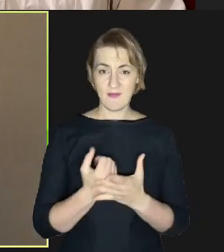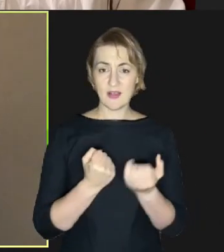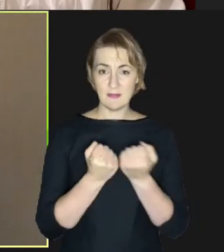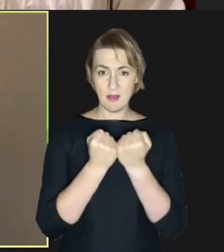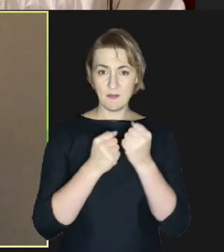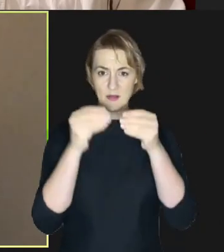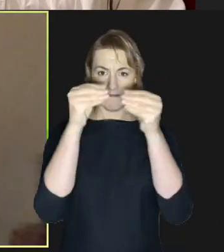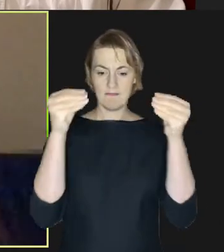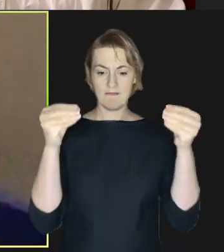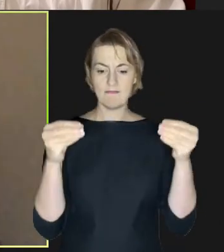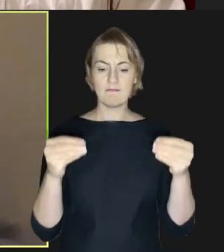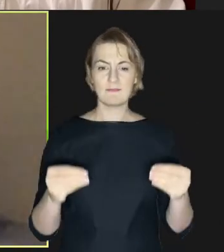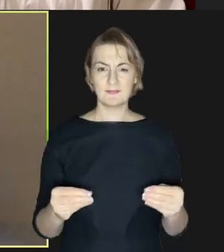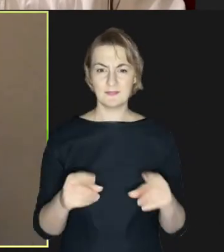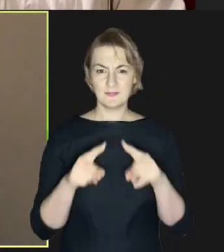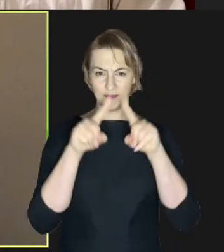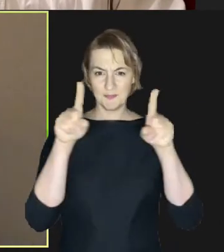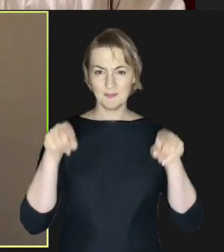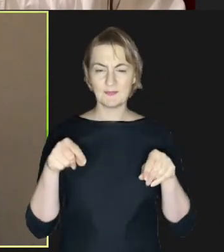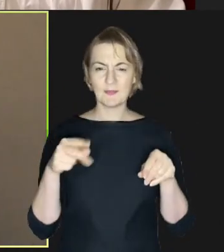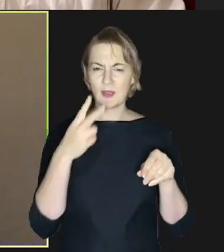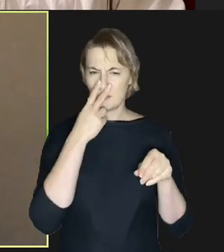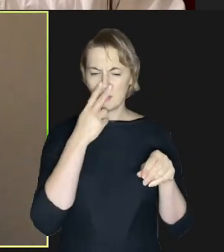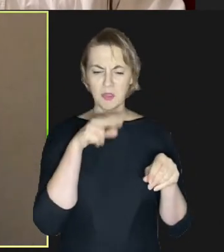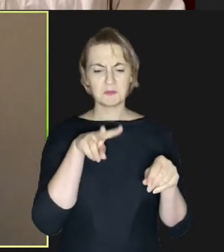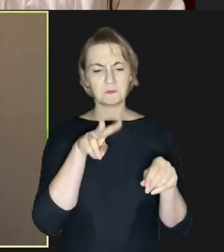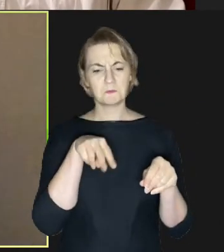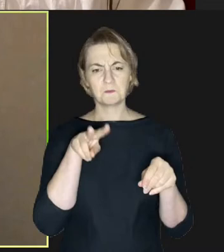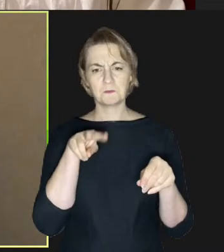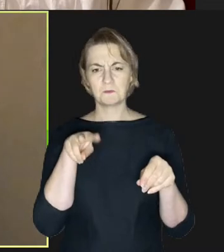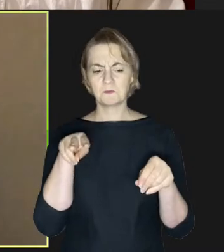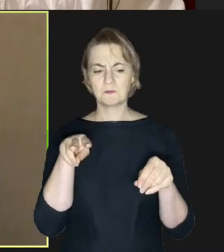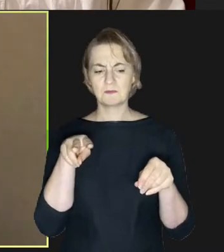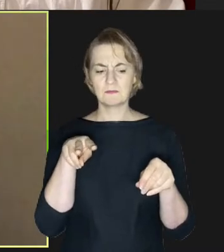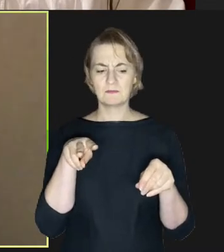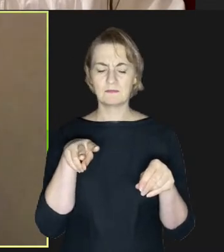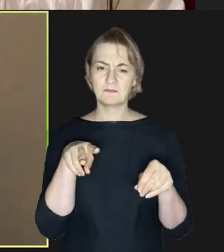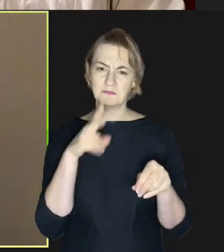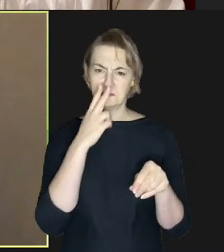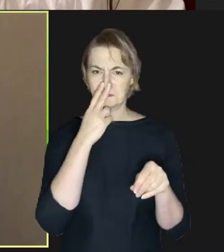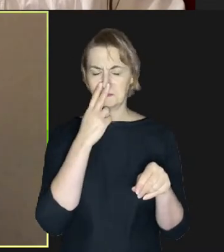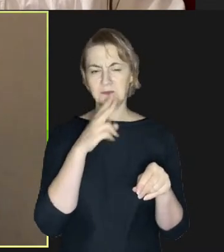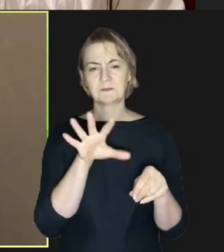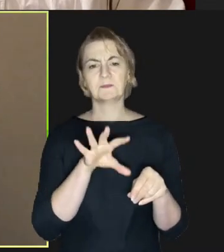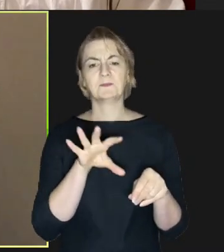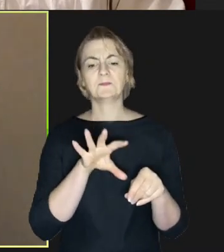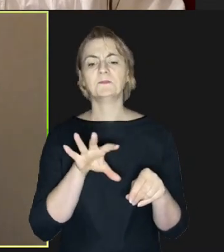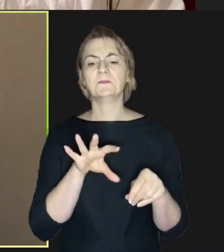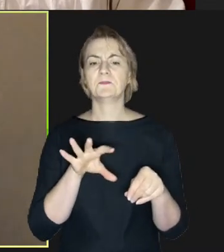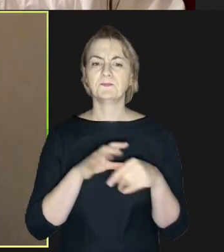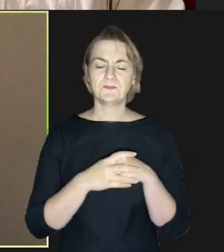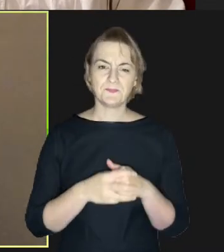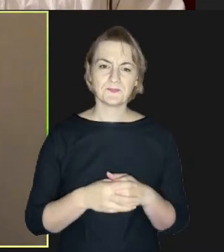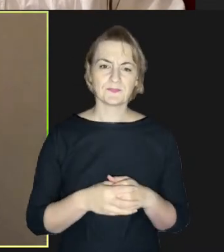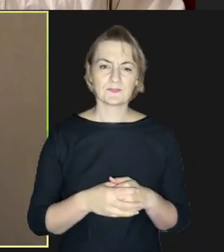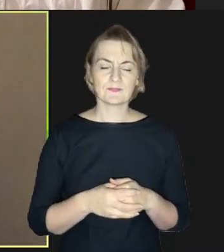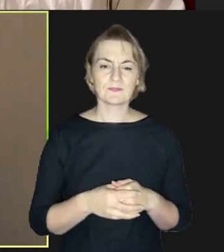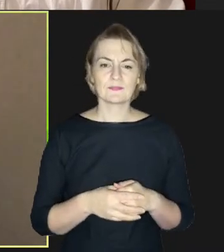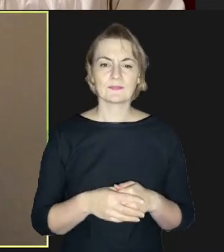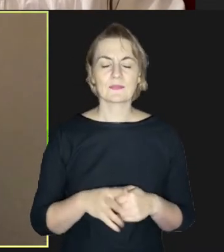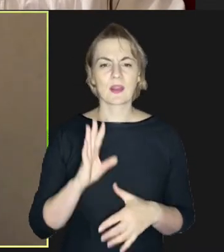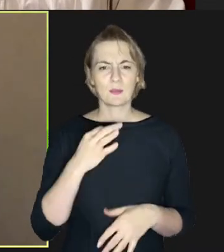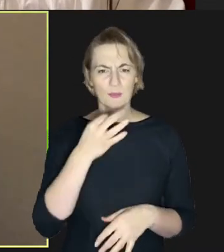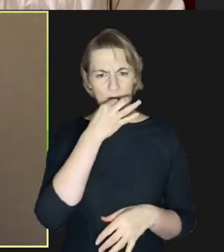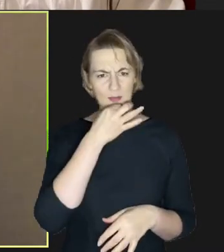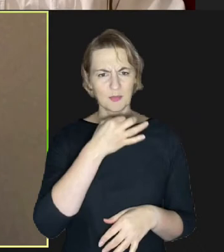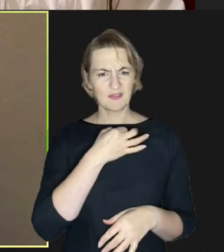papieru, tak? I popatrz sobie na tą kartkę papieru. Tak? No i zadawaj sobie